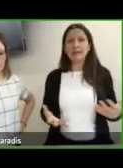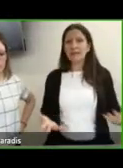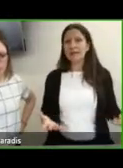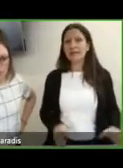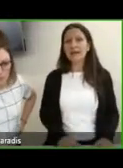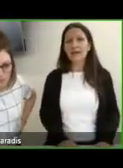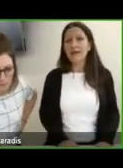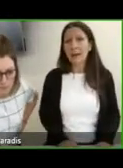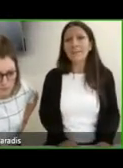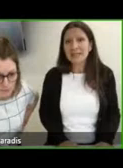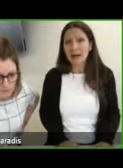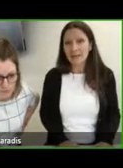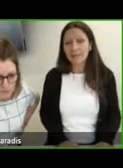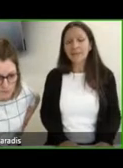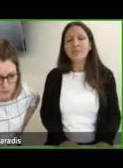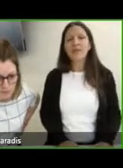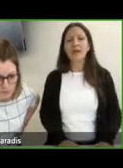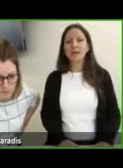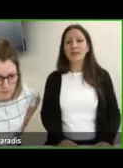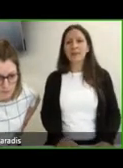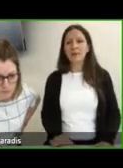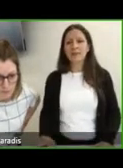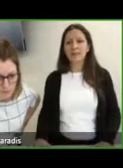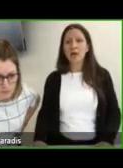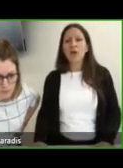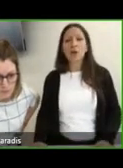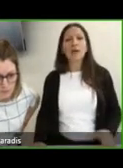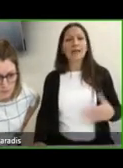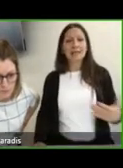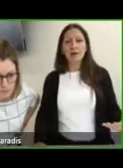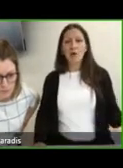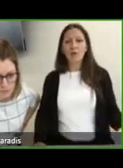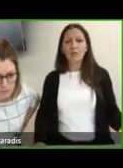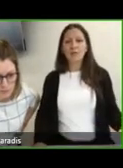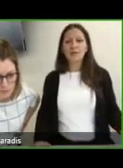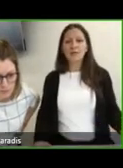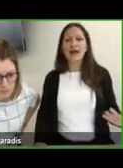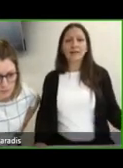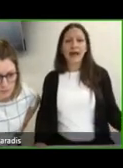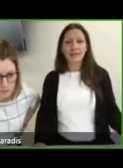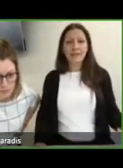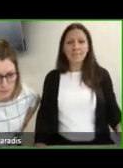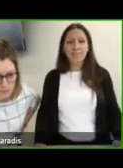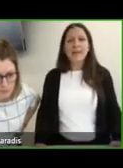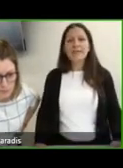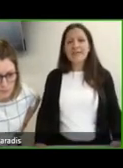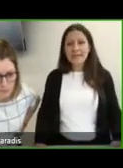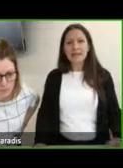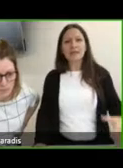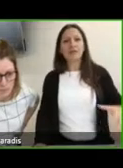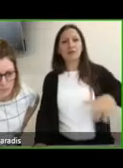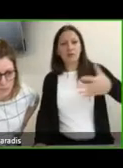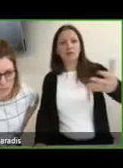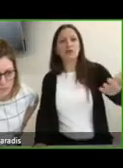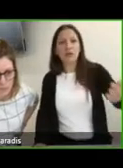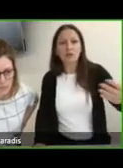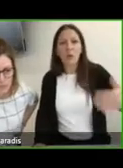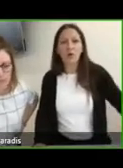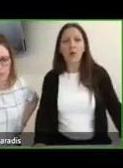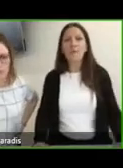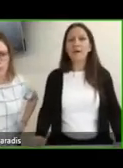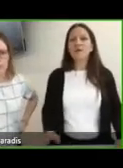sites, qui étaient des sites en lien avec la pédiatrie, étaient les plus crédibles. Donc, la question qu'on vous pose, c'est à votre avis, qui de